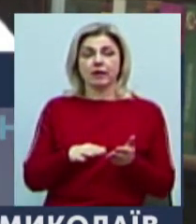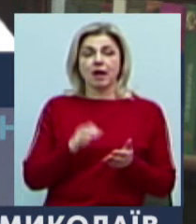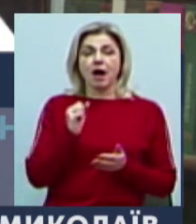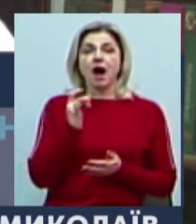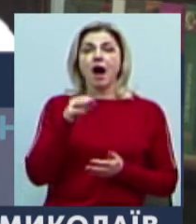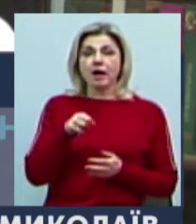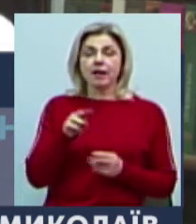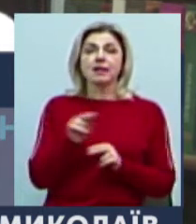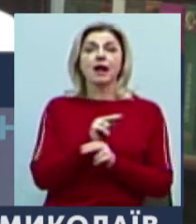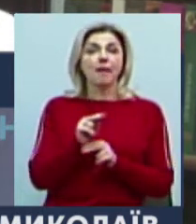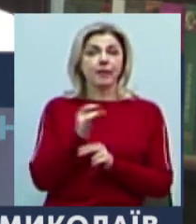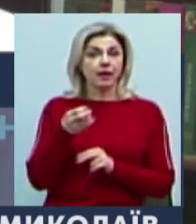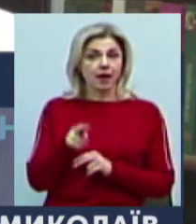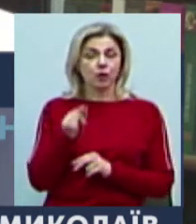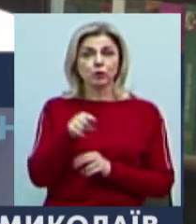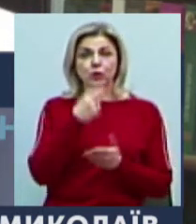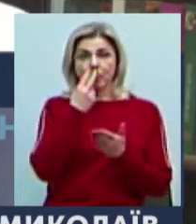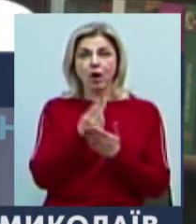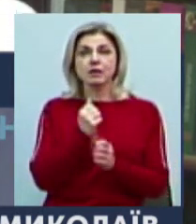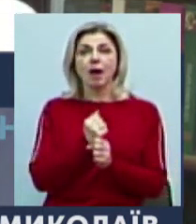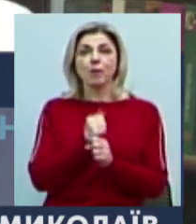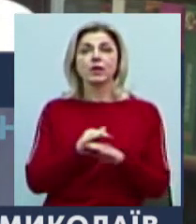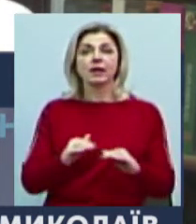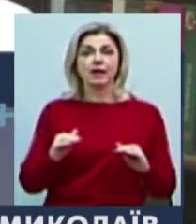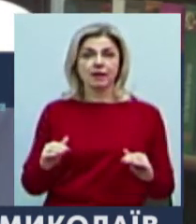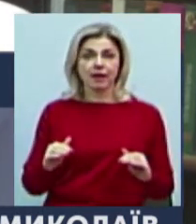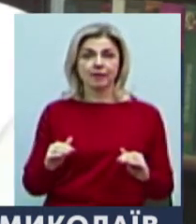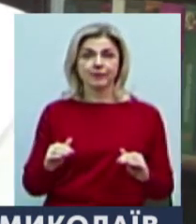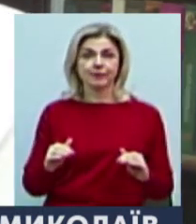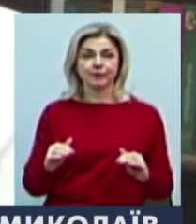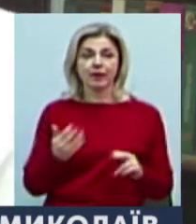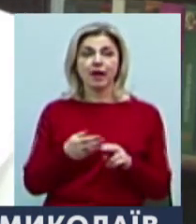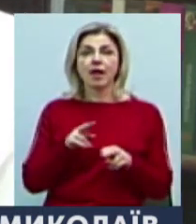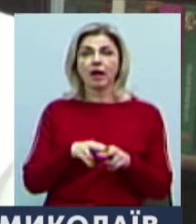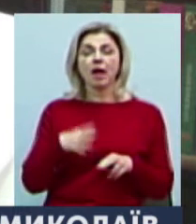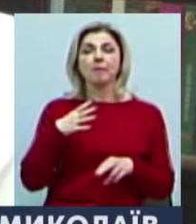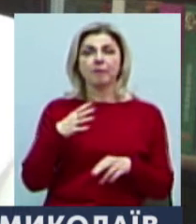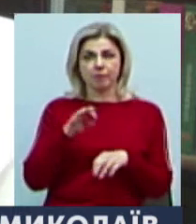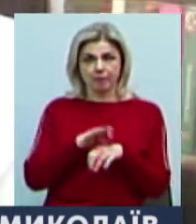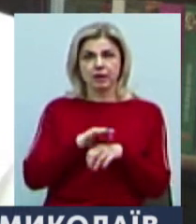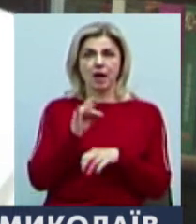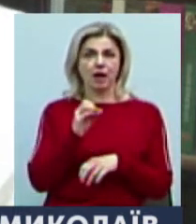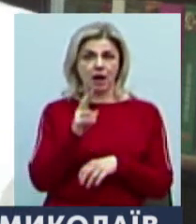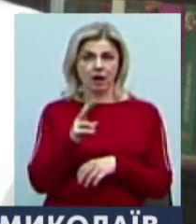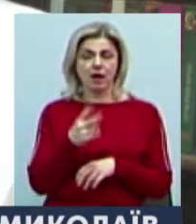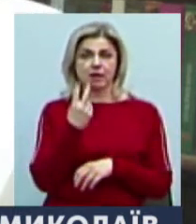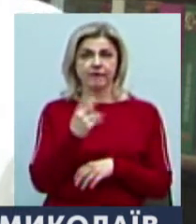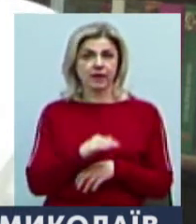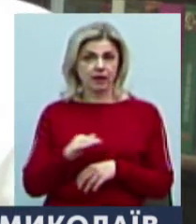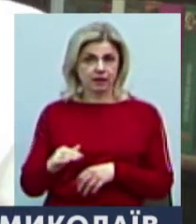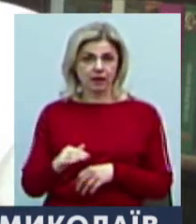арт-терапії. Тут представлені роботи дітей, які перенесли рак, 2 дитини у